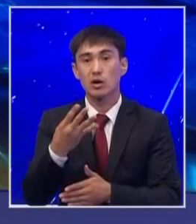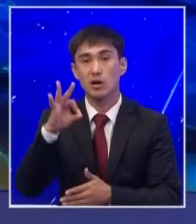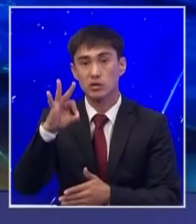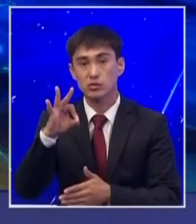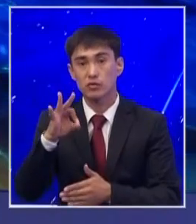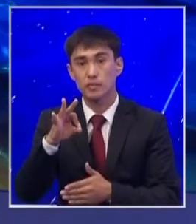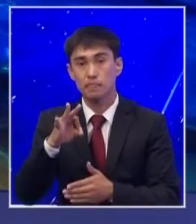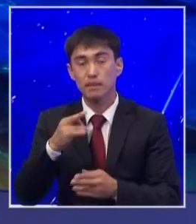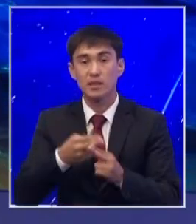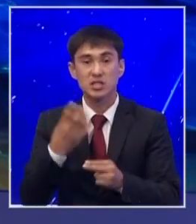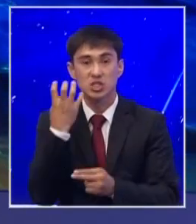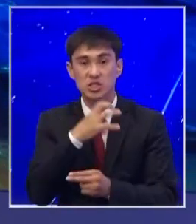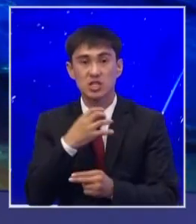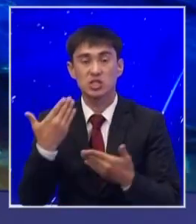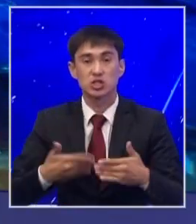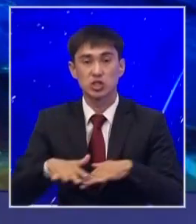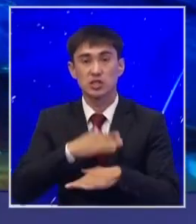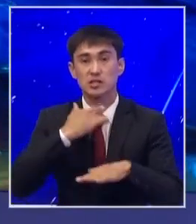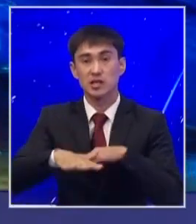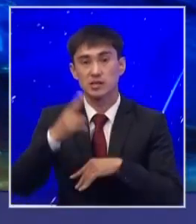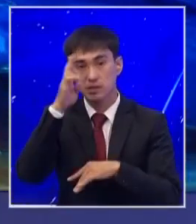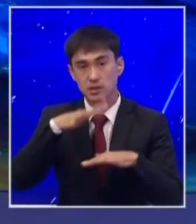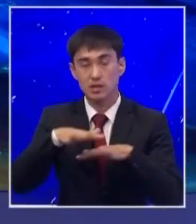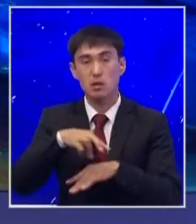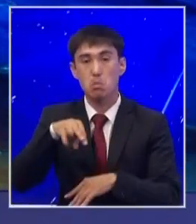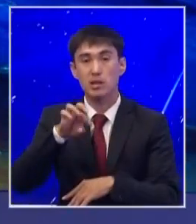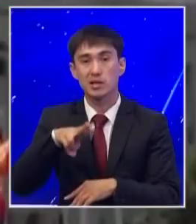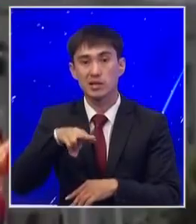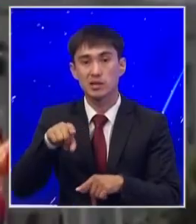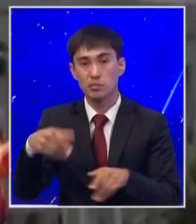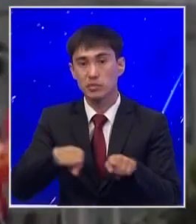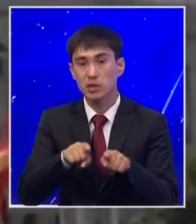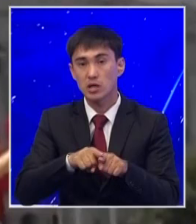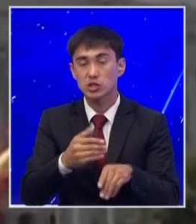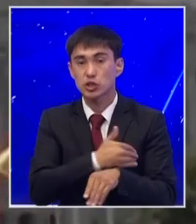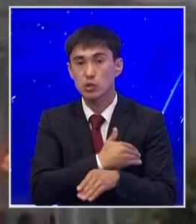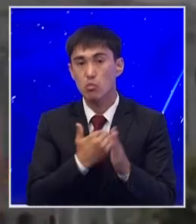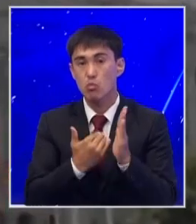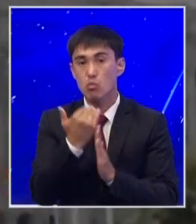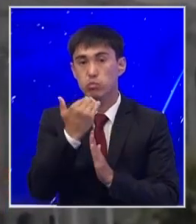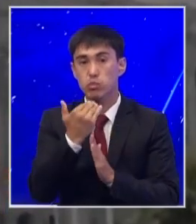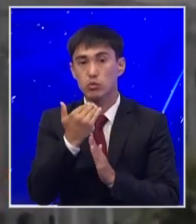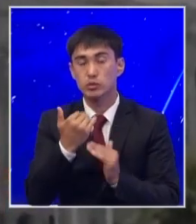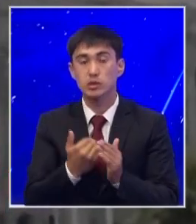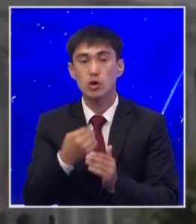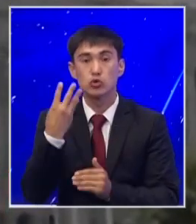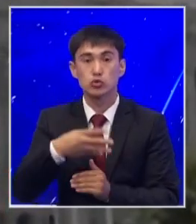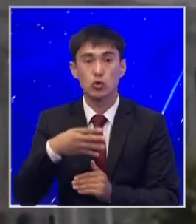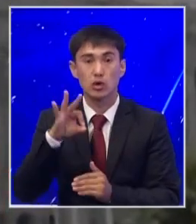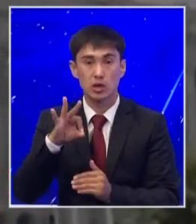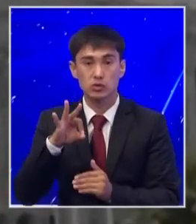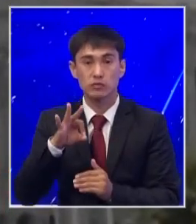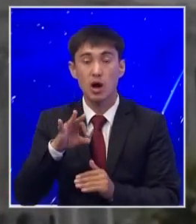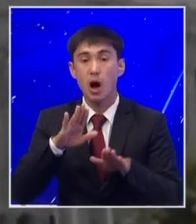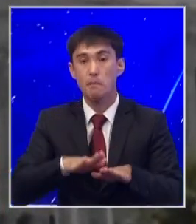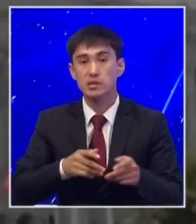градусов. Изнывают от жары и жители столицы страны Мадрида. Там также столбик термометра не опускается ниже 40